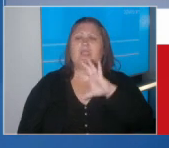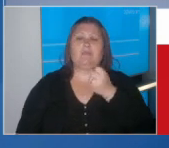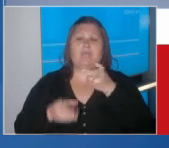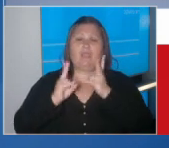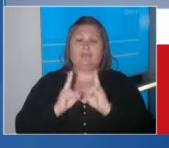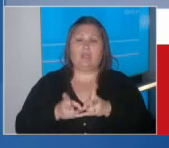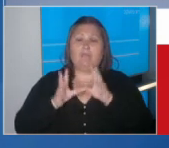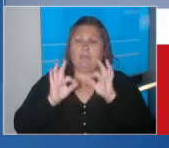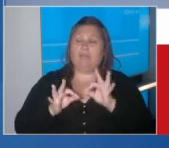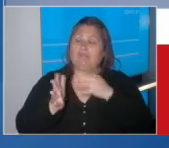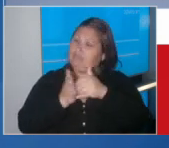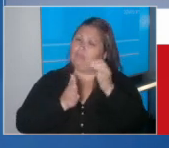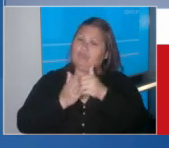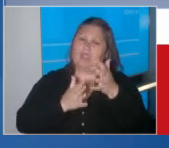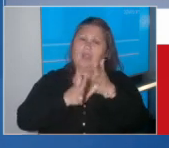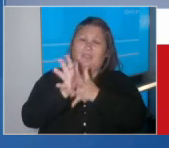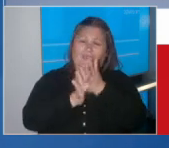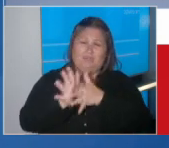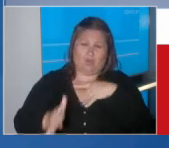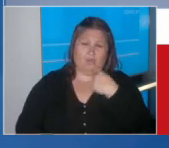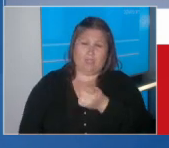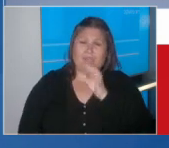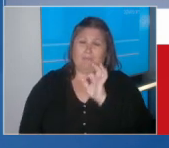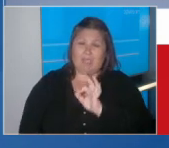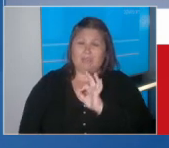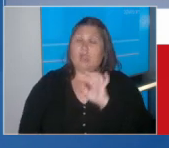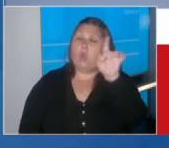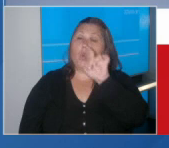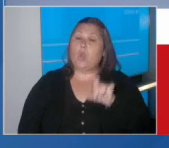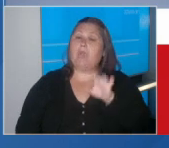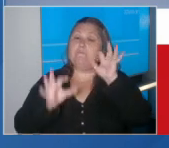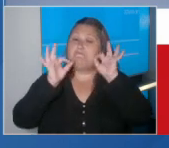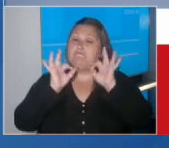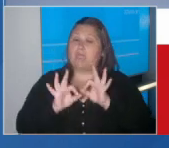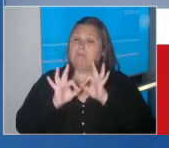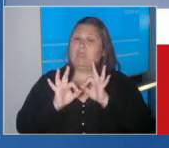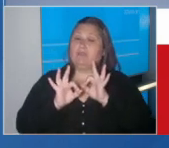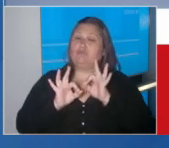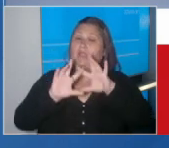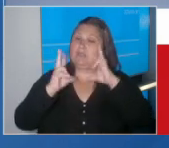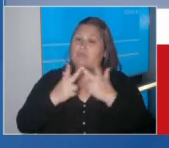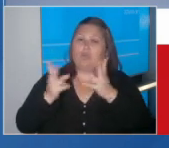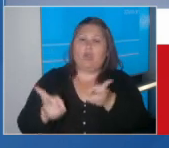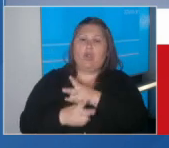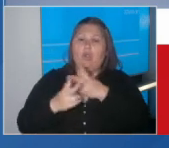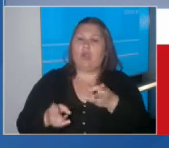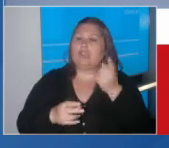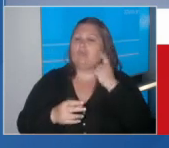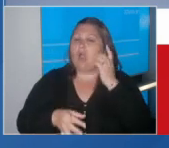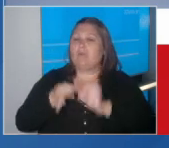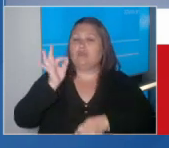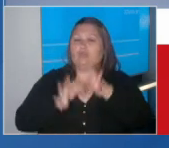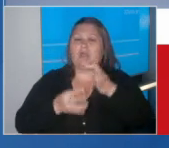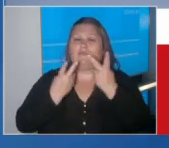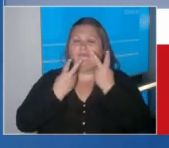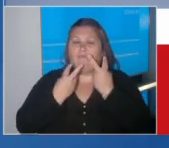אפשר. בהמשך לדברים שאומרת מרב, אולי באמת הציבור כבר לא יכול לשמוע על משפט נתניהו, ולא משנה